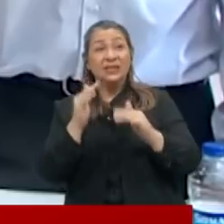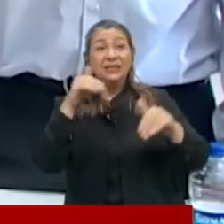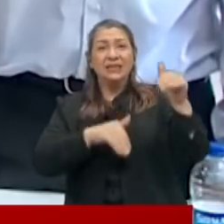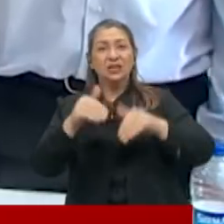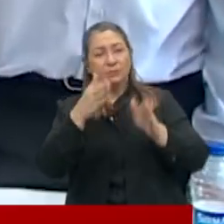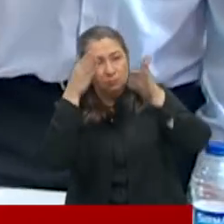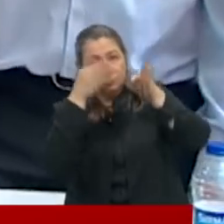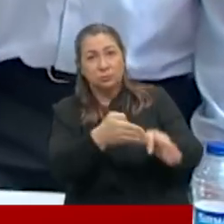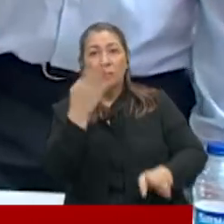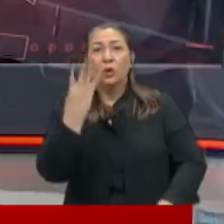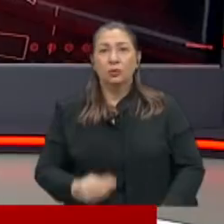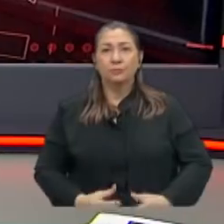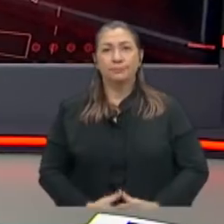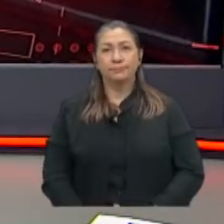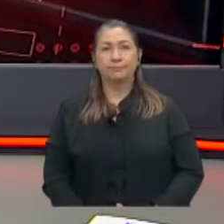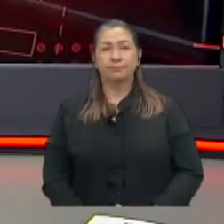seçime endekslendi.